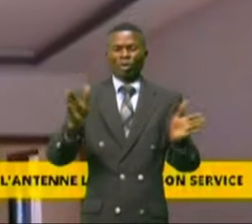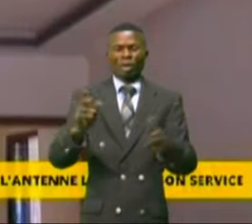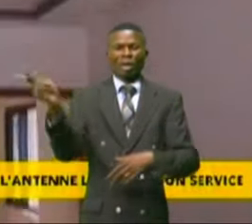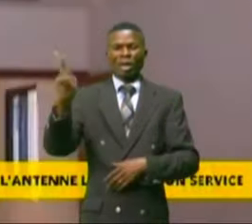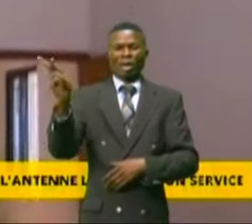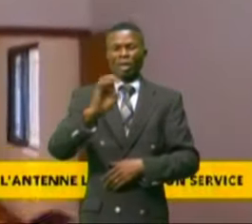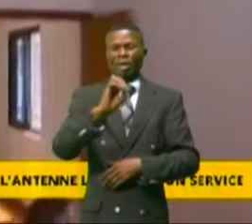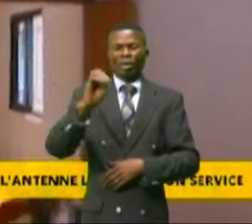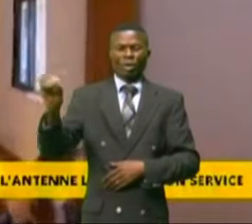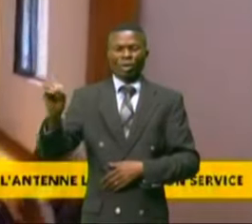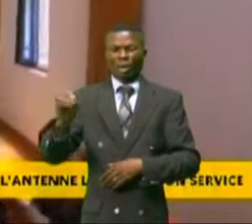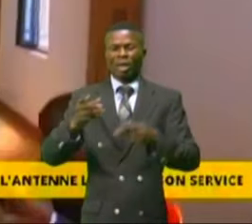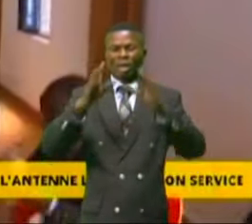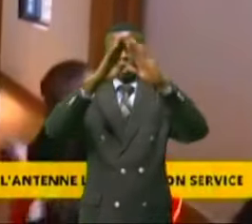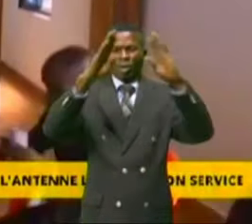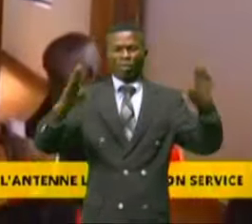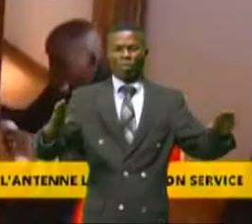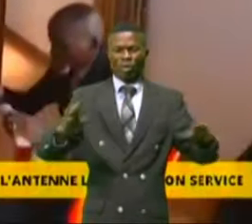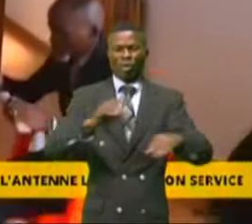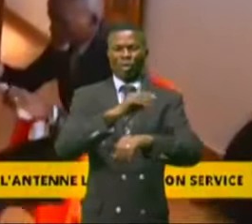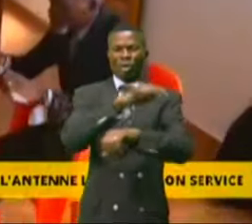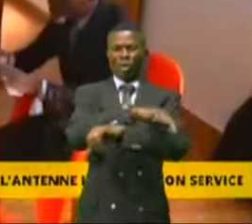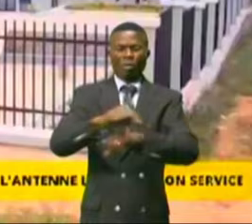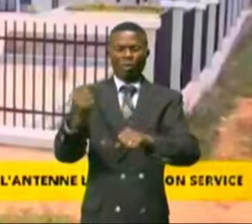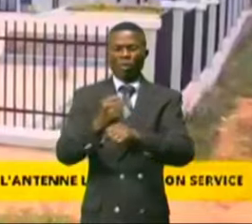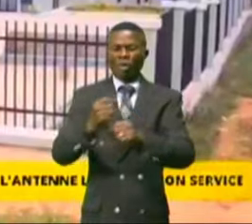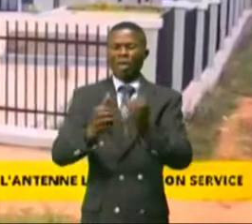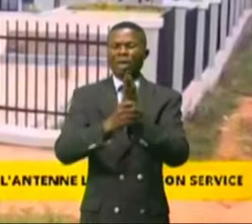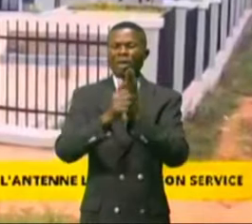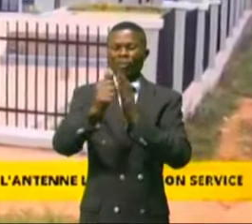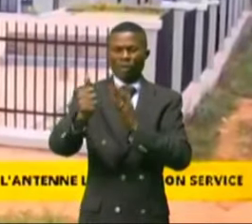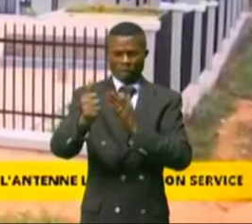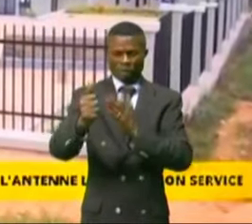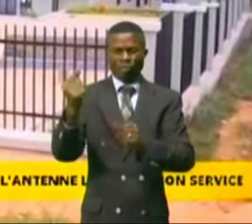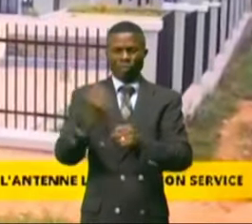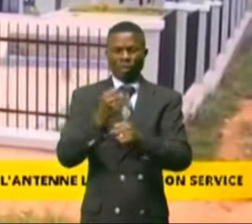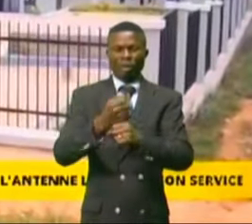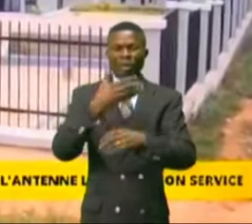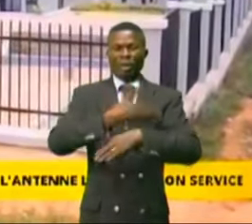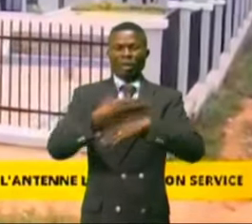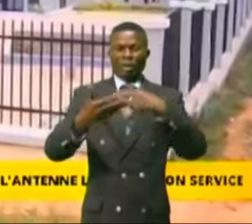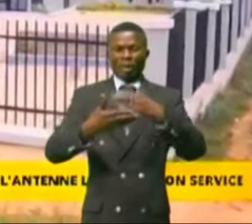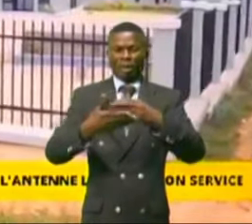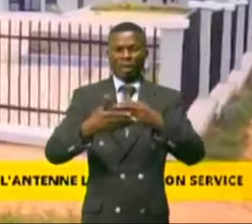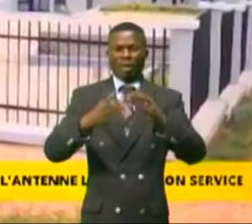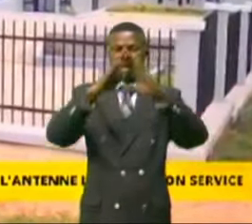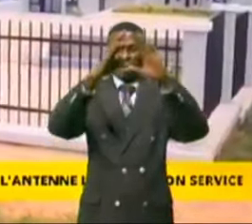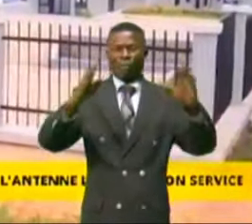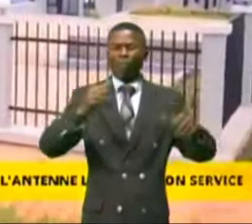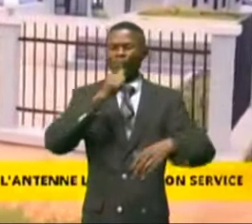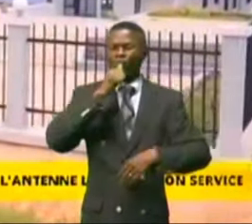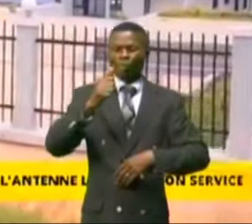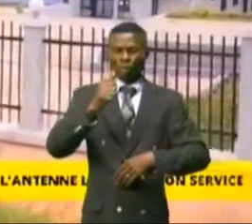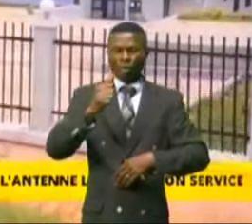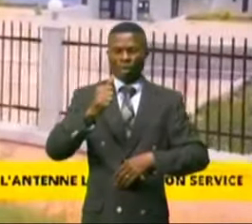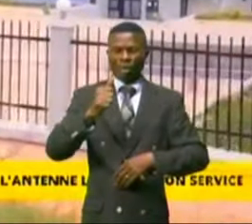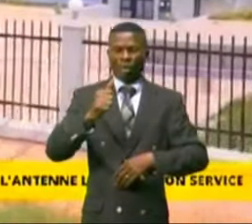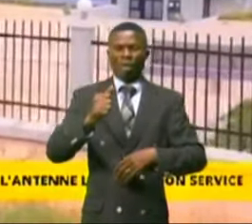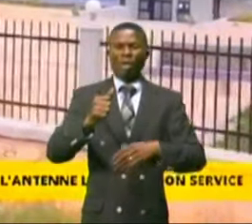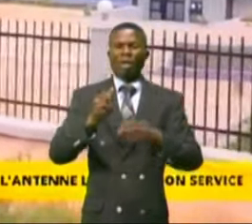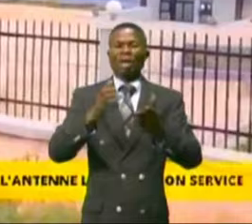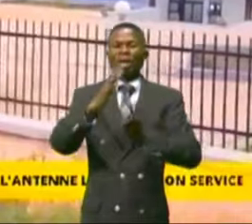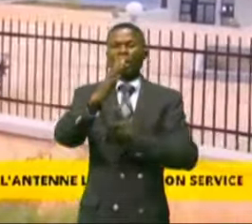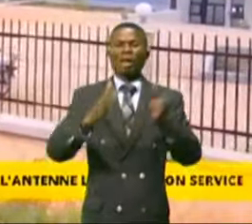Oriental d'un cadre de travail digne de ce nom. Les travaux de construction de cette belle infrastructure ont coûté à la caisse du